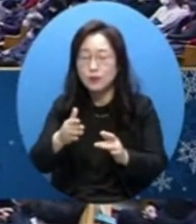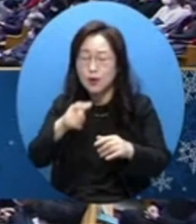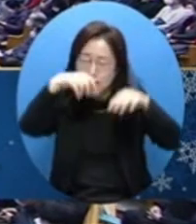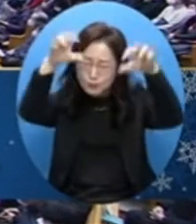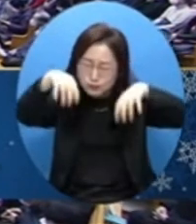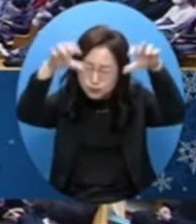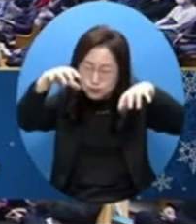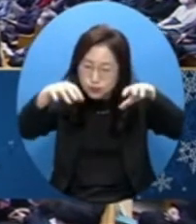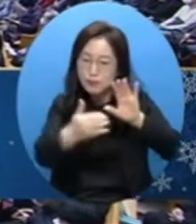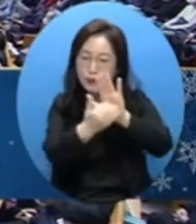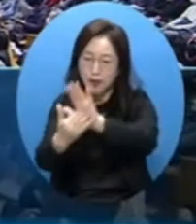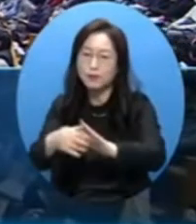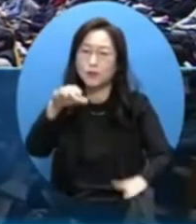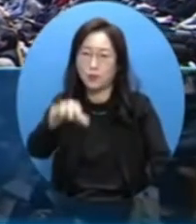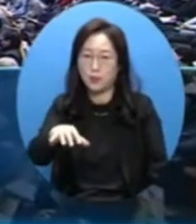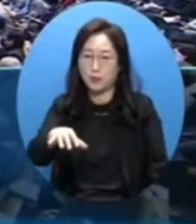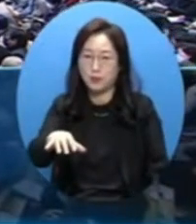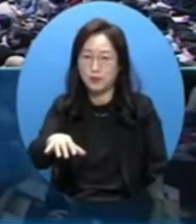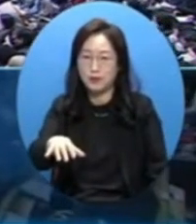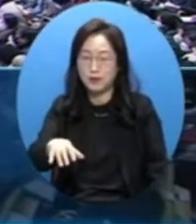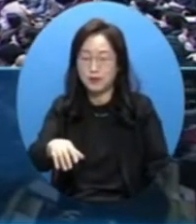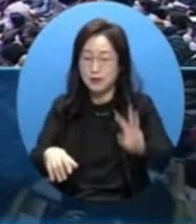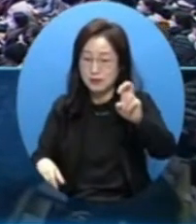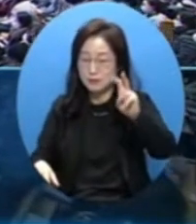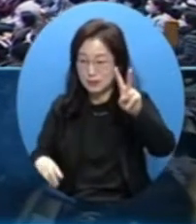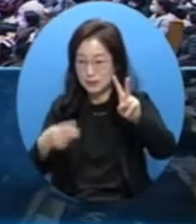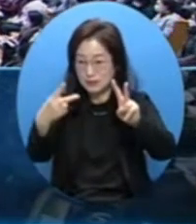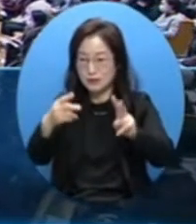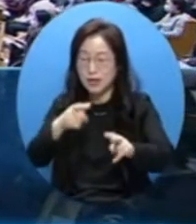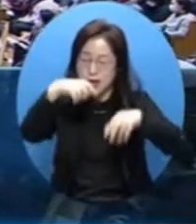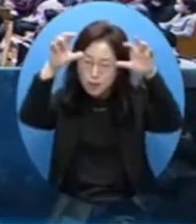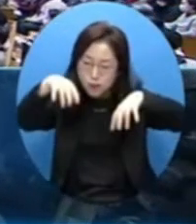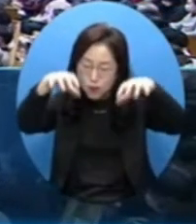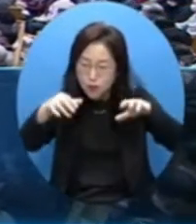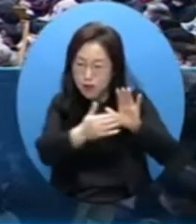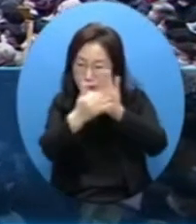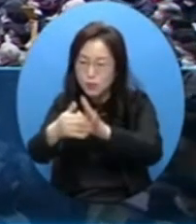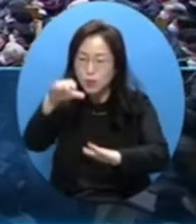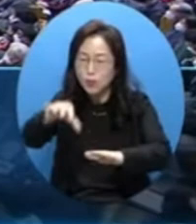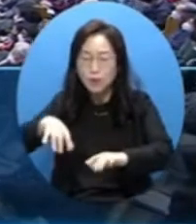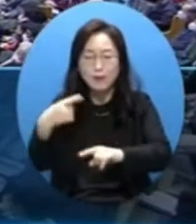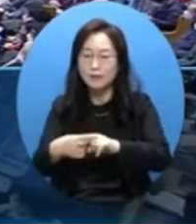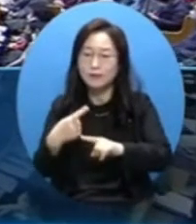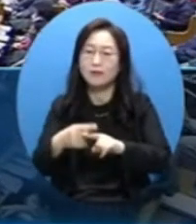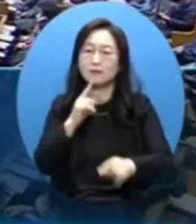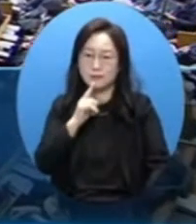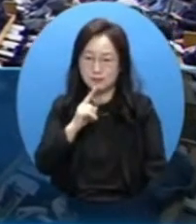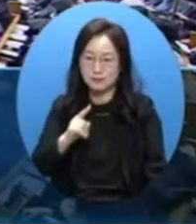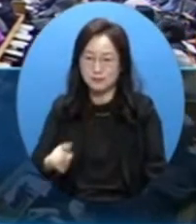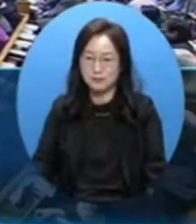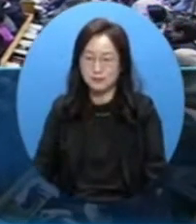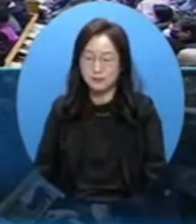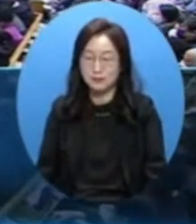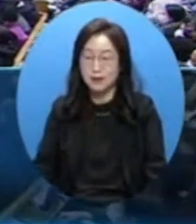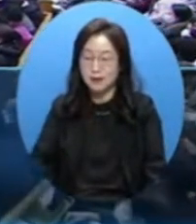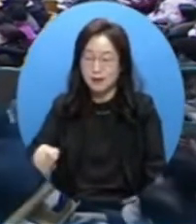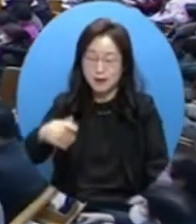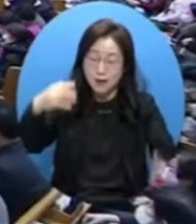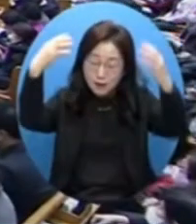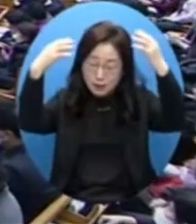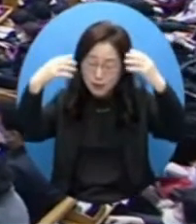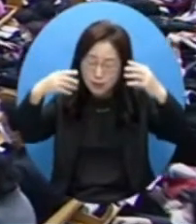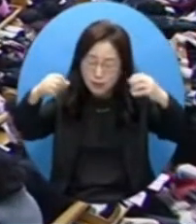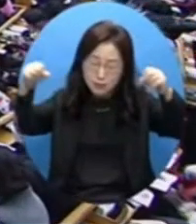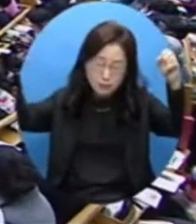되십니다. 이사야 30장 2절을 보니까 폭우를 가리는 곳 같을 것이며 성경은 말씀합니다. 여름철에 갑자기 폭우가